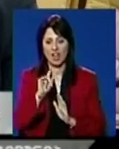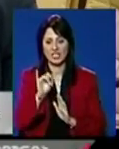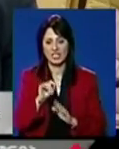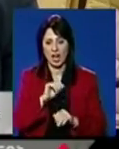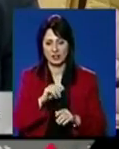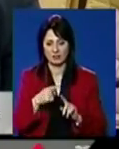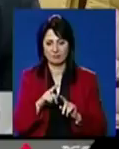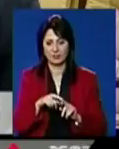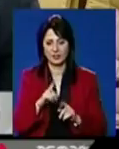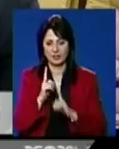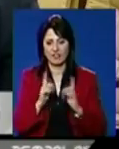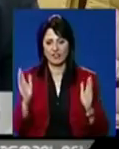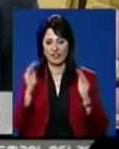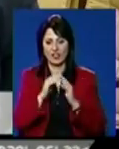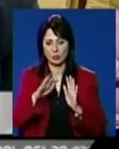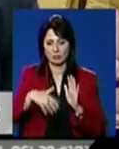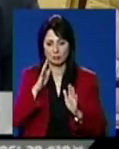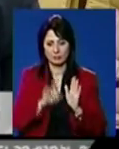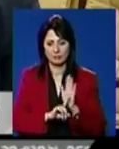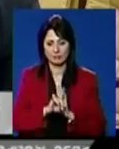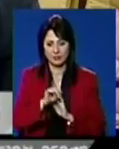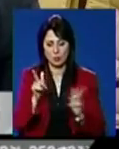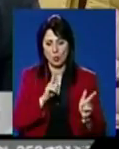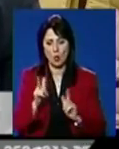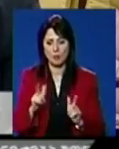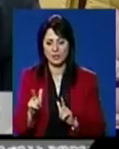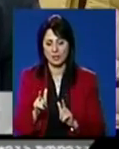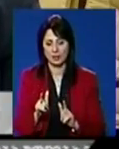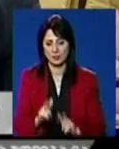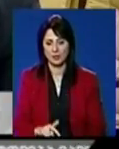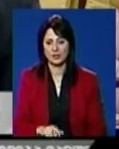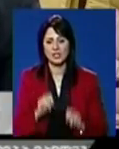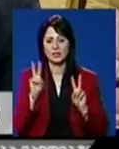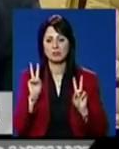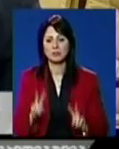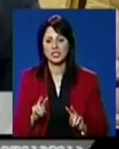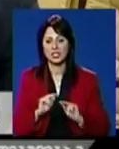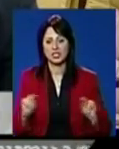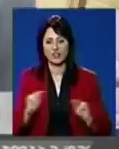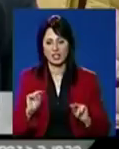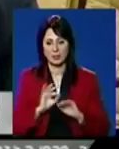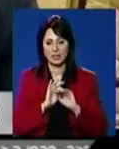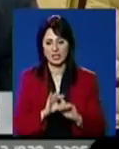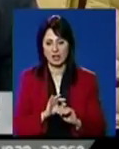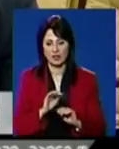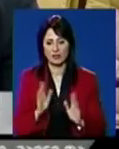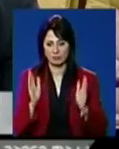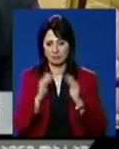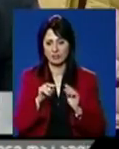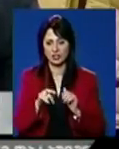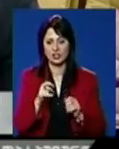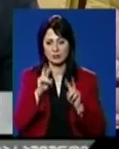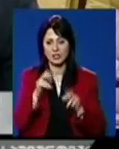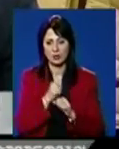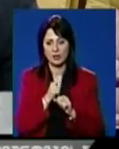ვაზიანში ინფრასტრუქტურას, რომელიც მოამზადებს და სპეციალურ წრთნებს გაივლია ინფრასტრუქტურის ფარგლებში